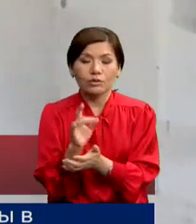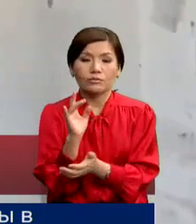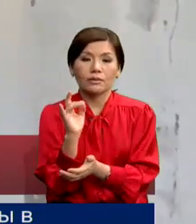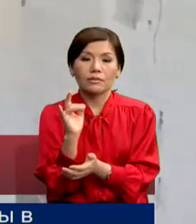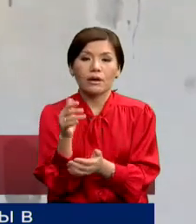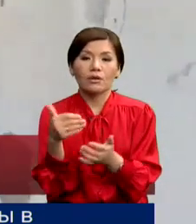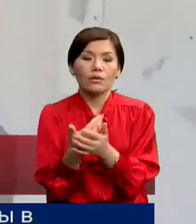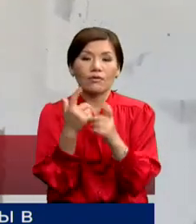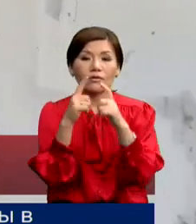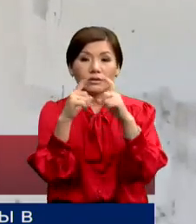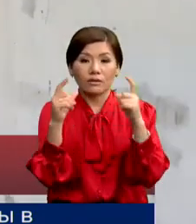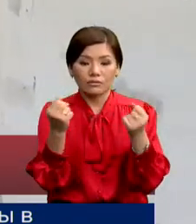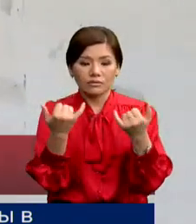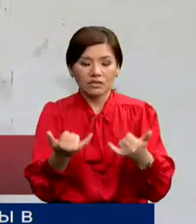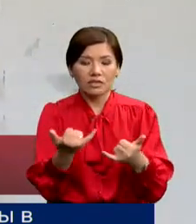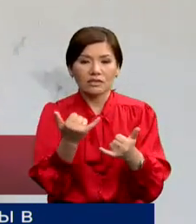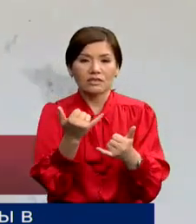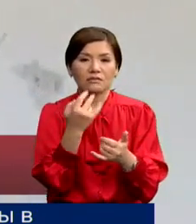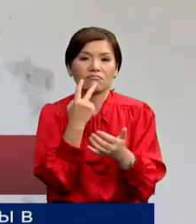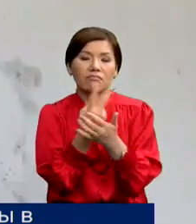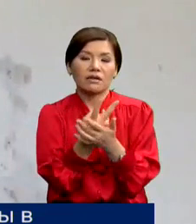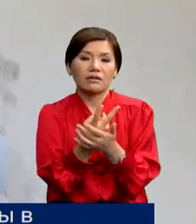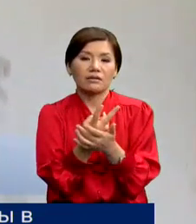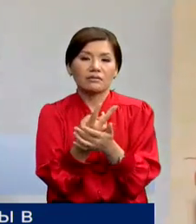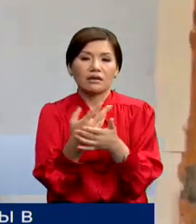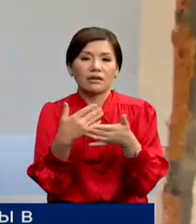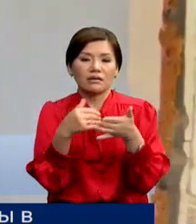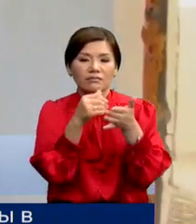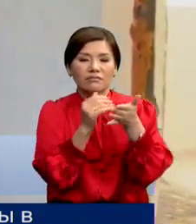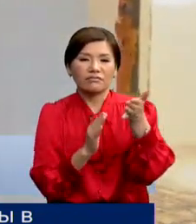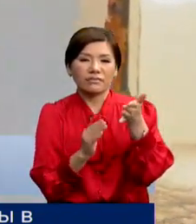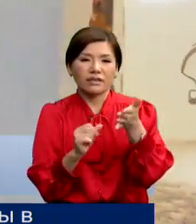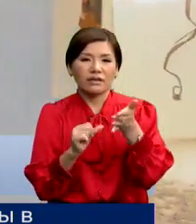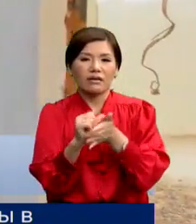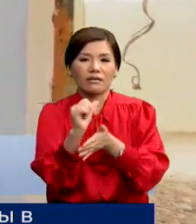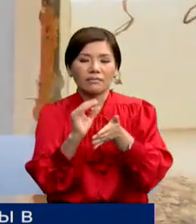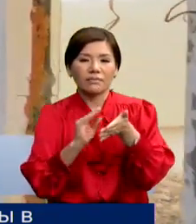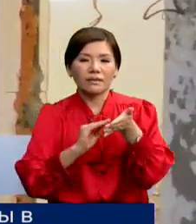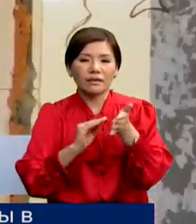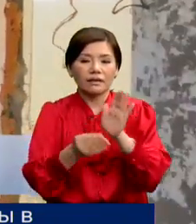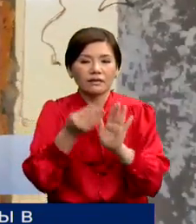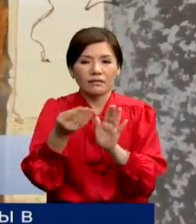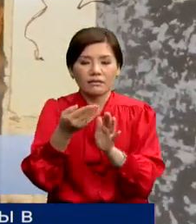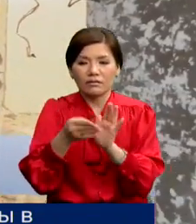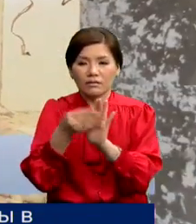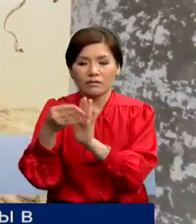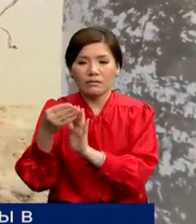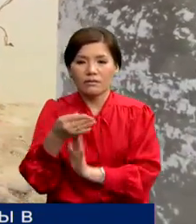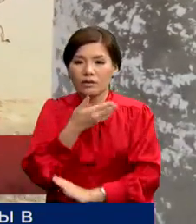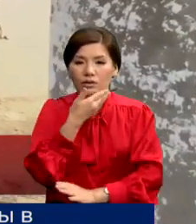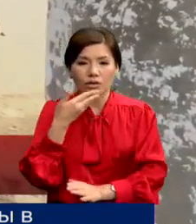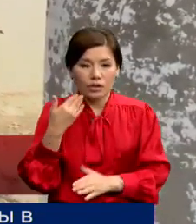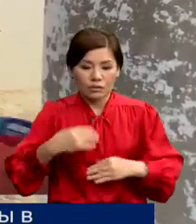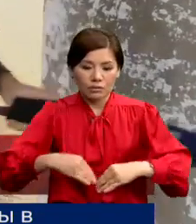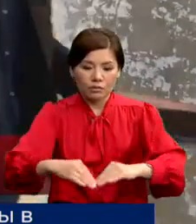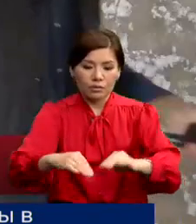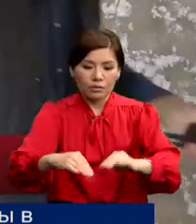жаңа мектептің бүгінгі бейнесі мынандай. Қабырғалары сыланбаған, төбесі жабылмаған, ал едені төселмеген.